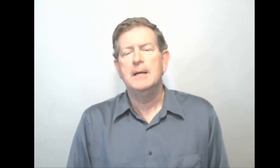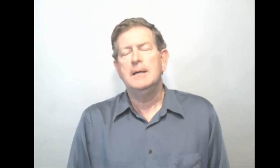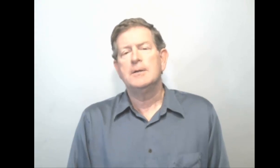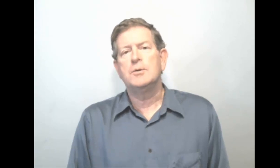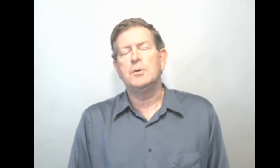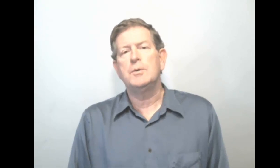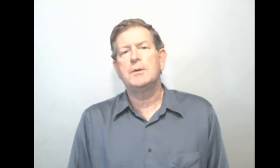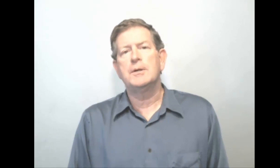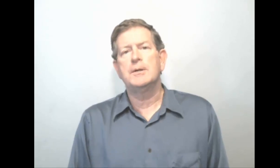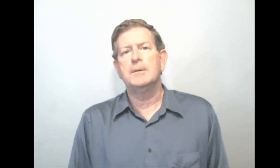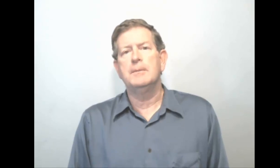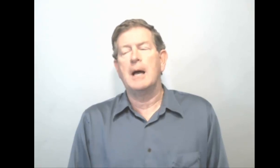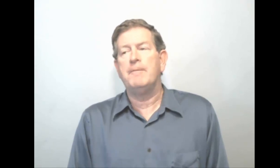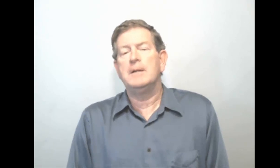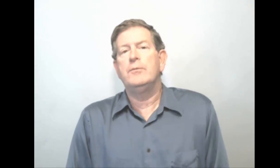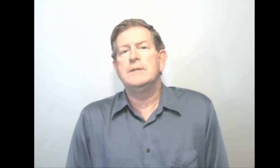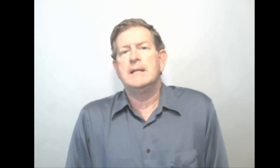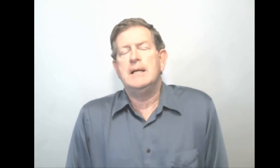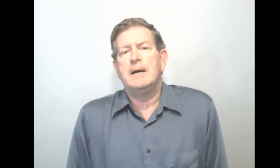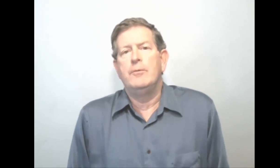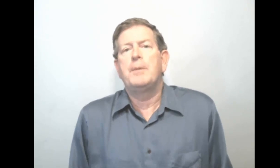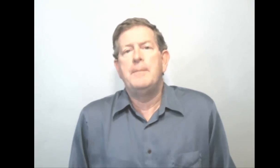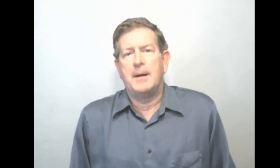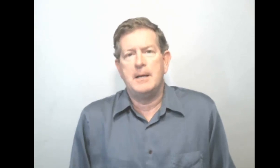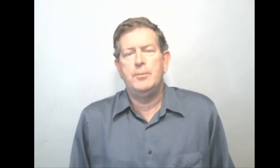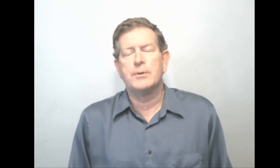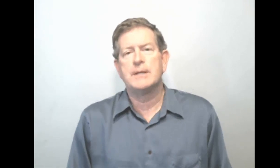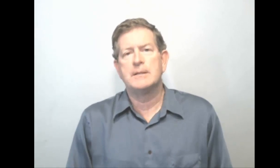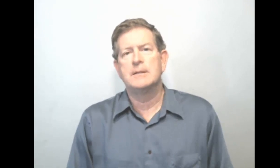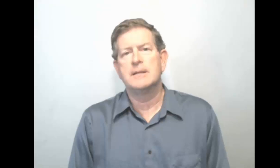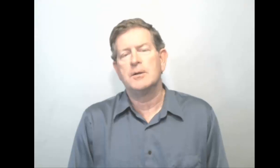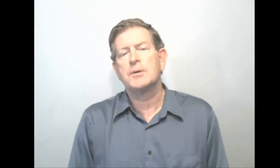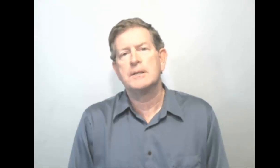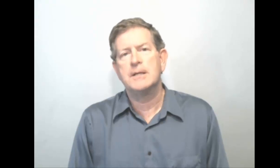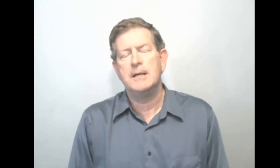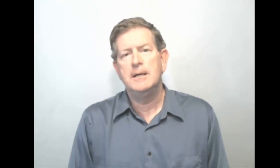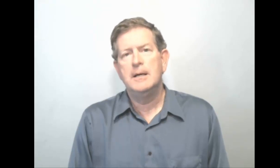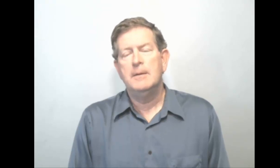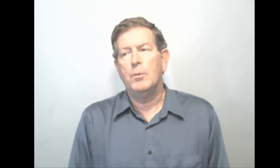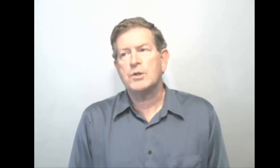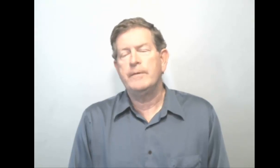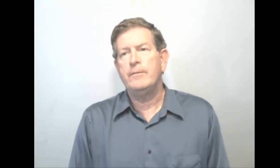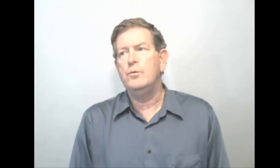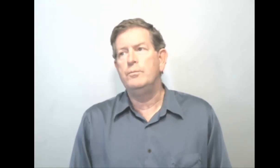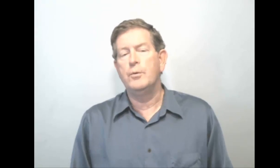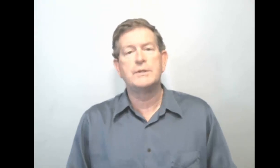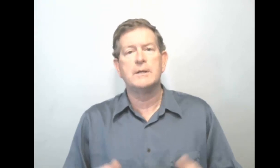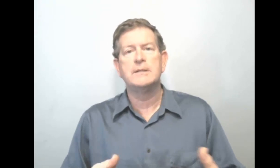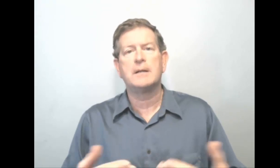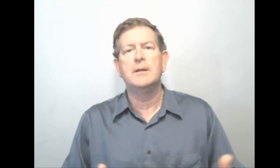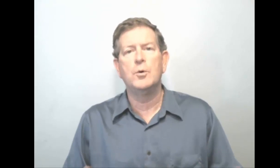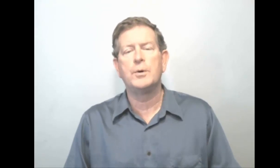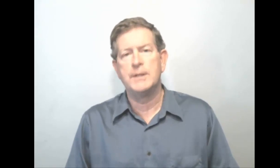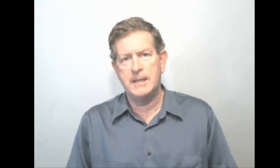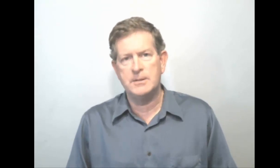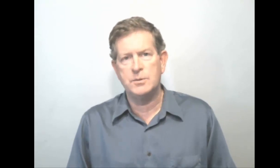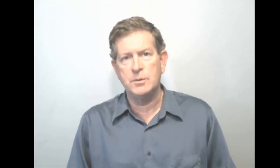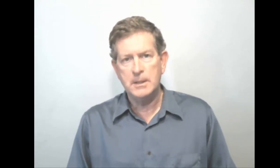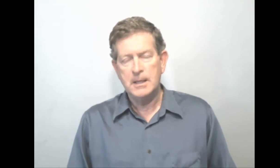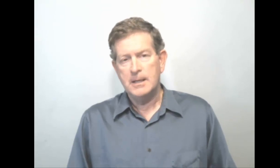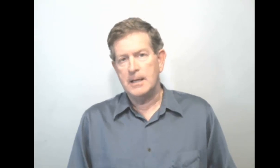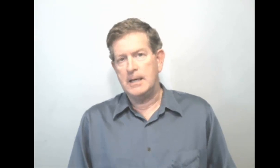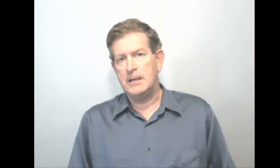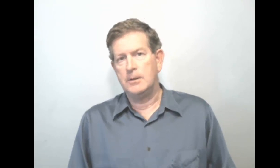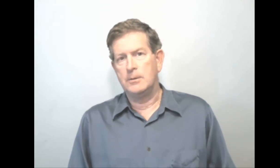thèmes. Donc, afin de vous aider à vous préparer pour cet entretien, moi je vais vous poser un certain nombre de